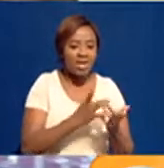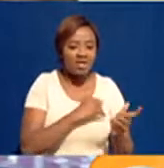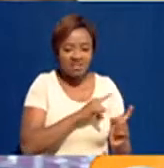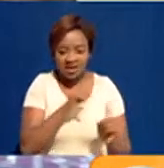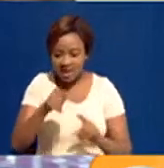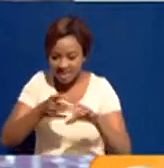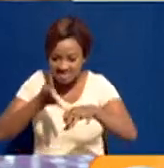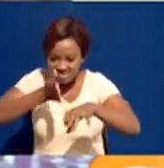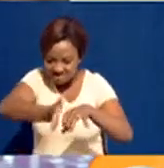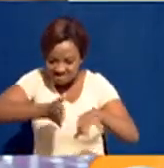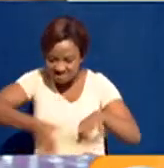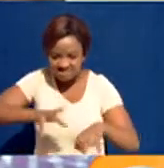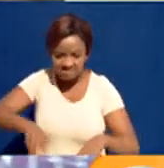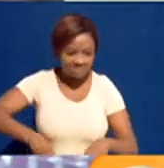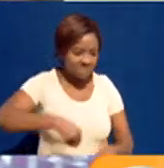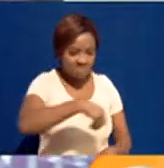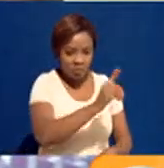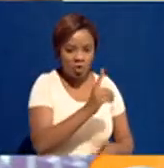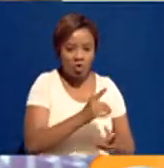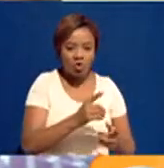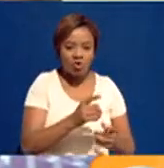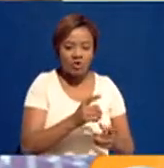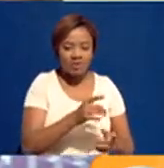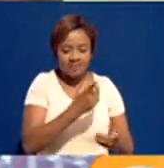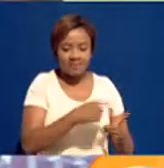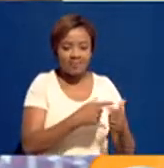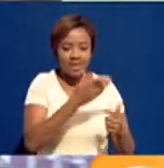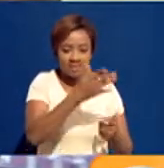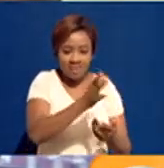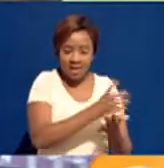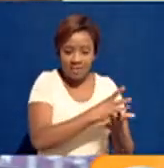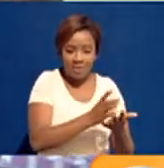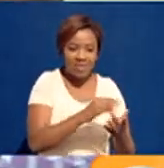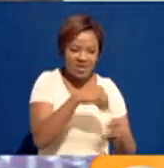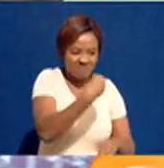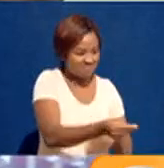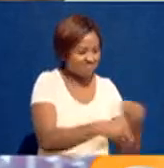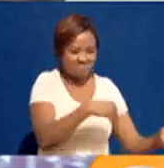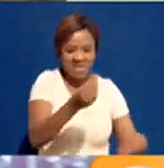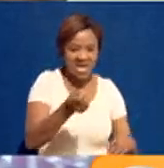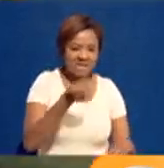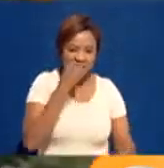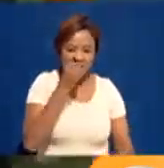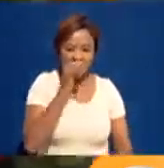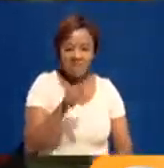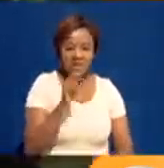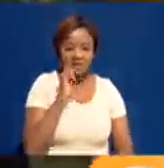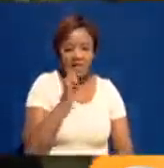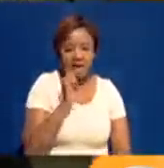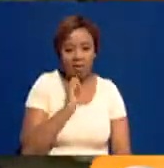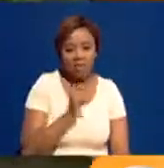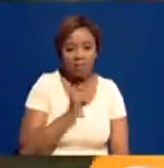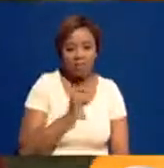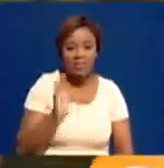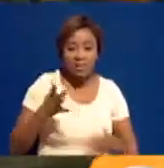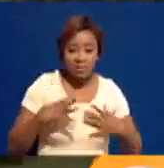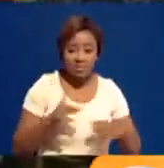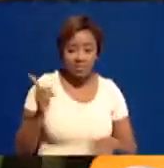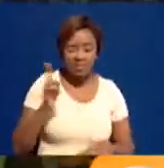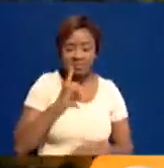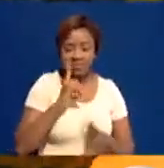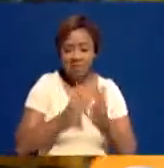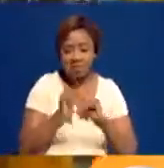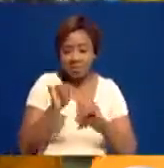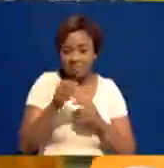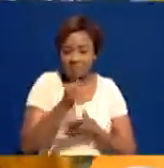kukata hiyo ng'ombe na kupeleka kwa vichichi kwa pale anakunywa pombe na kukula hiyo ng'ombe. Residents say the contaminated meat